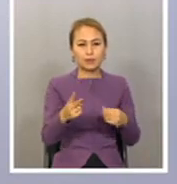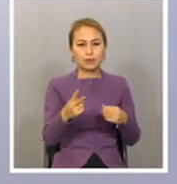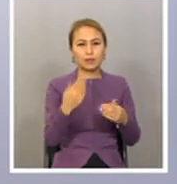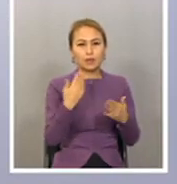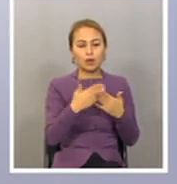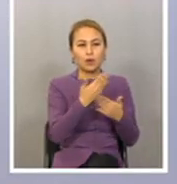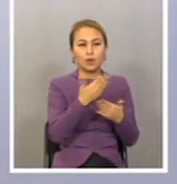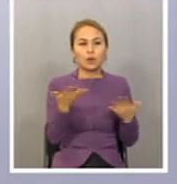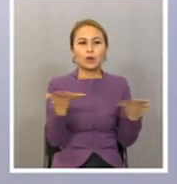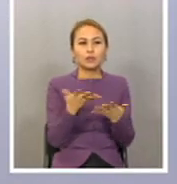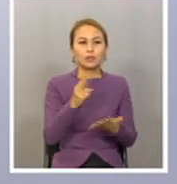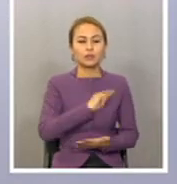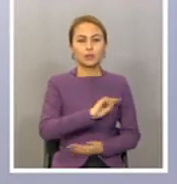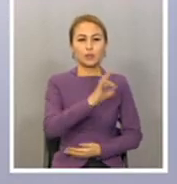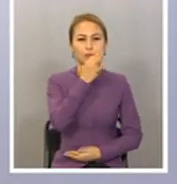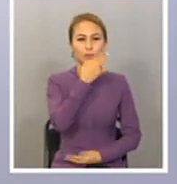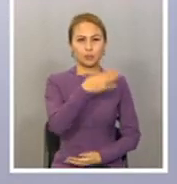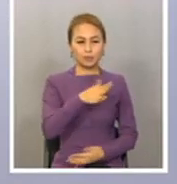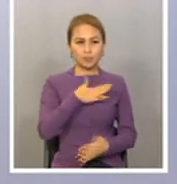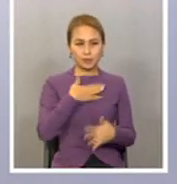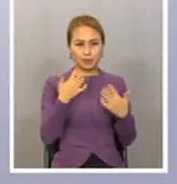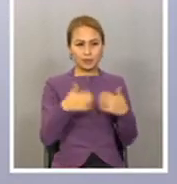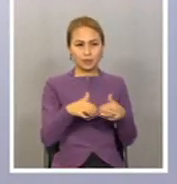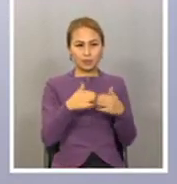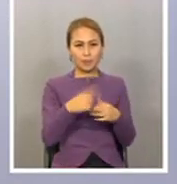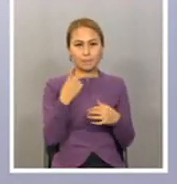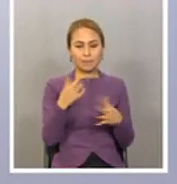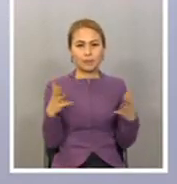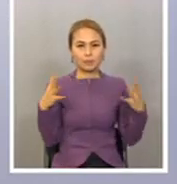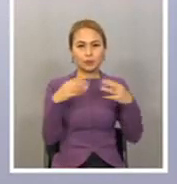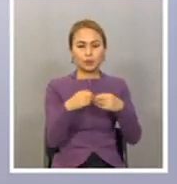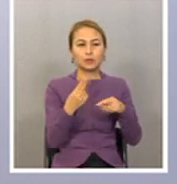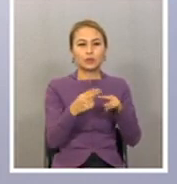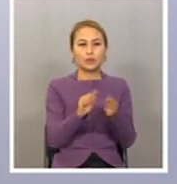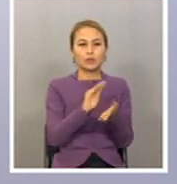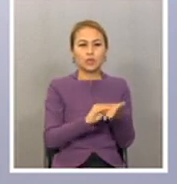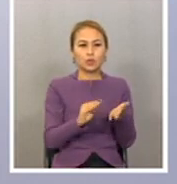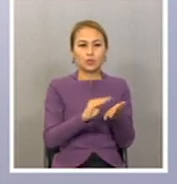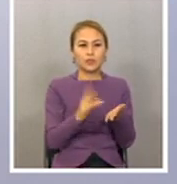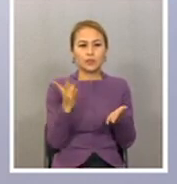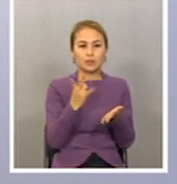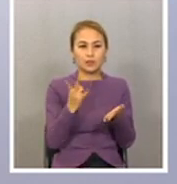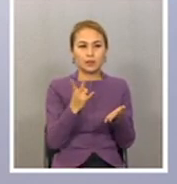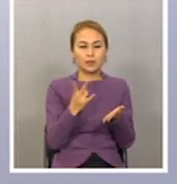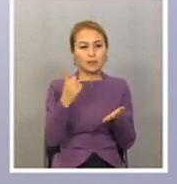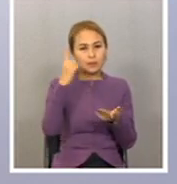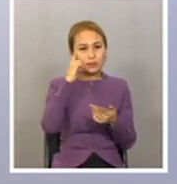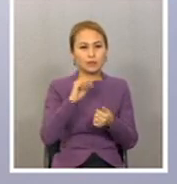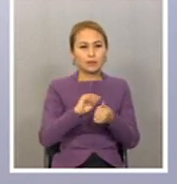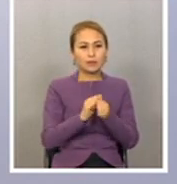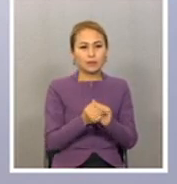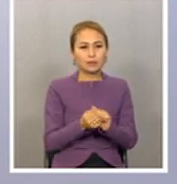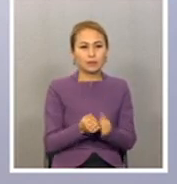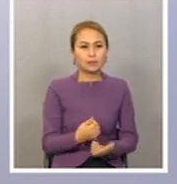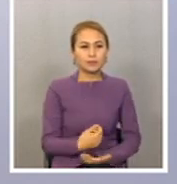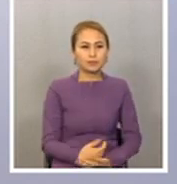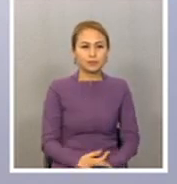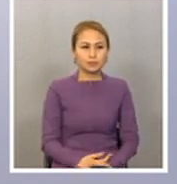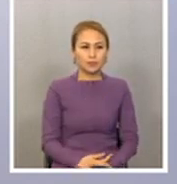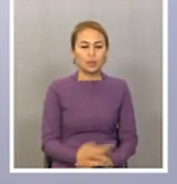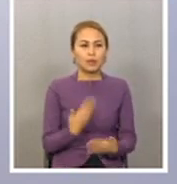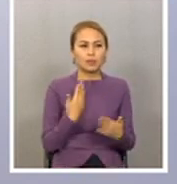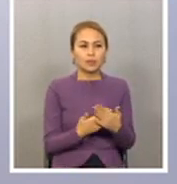қандай жұмыс болса да, біз есепте оны бір бүтін ретінде жазуымыз керек. Осыны есте сақтаңыздар. Мысал